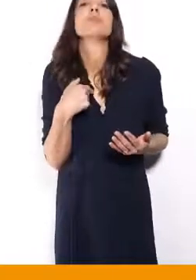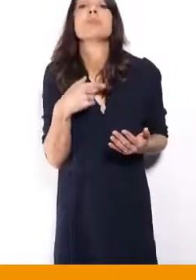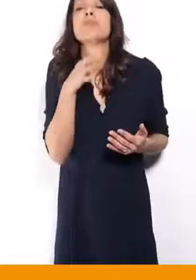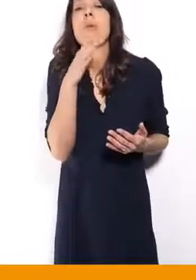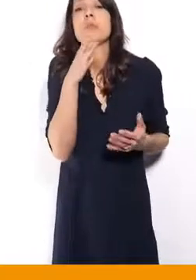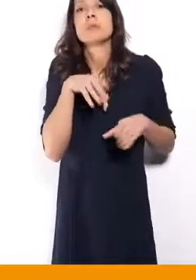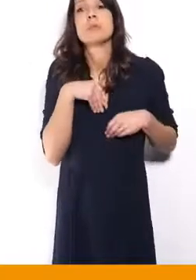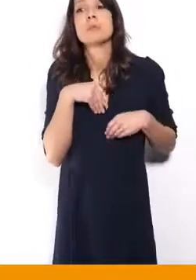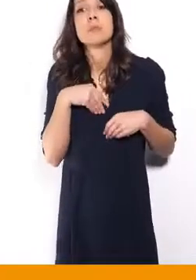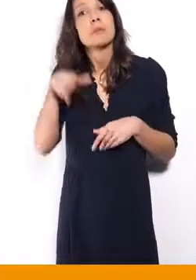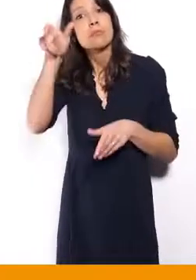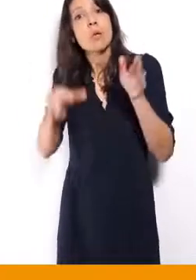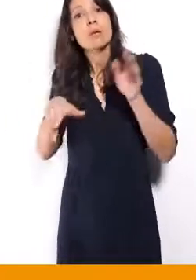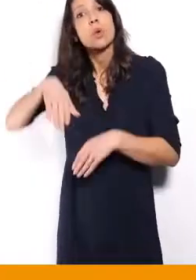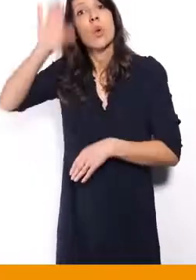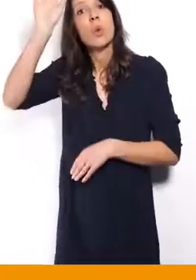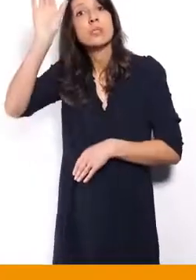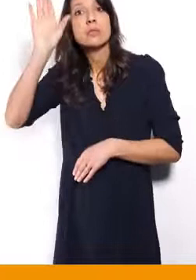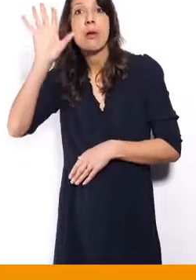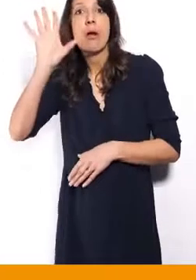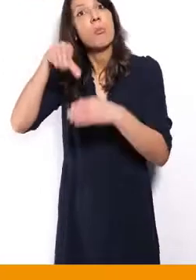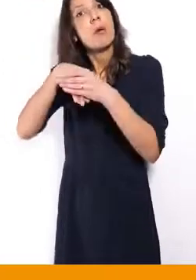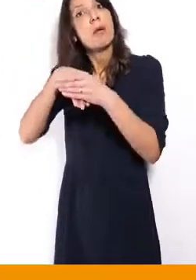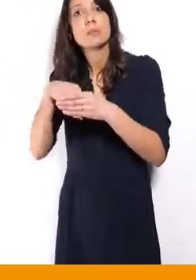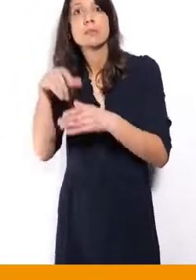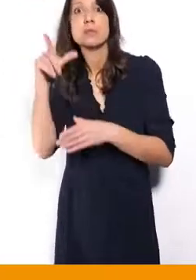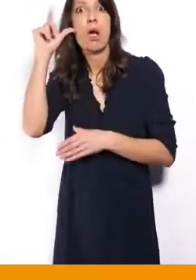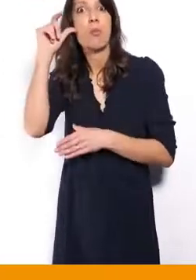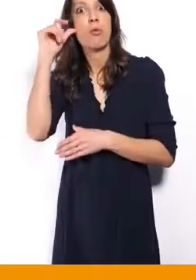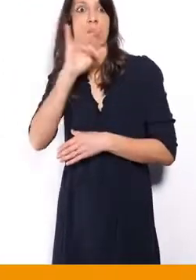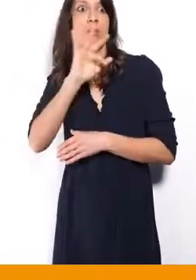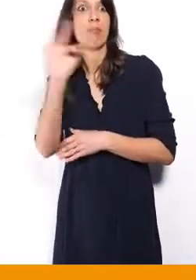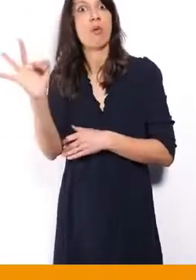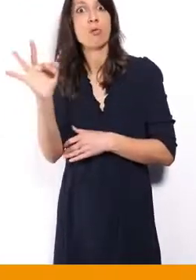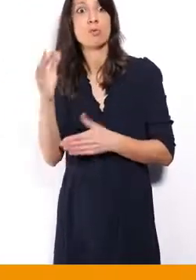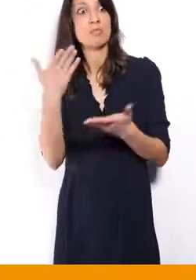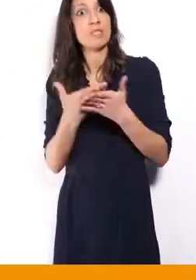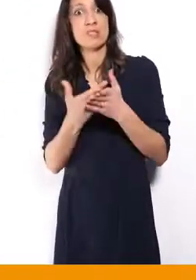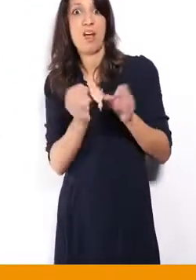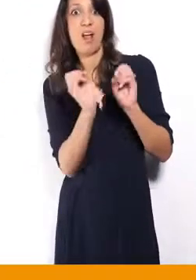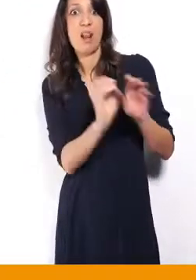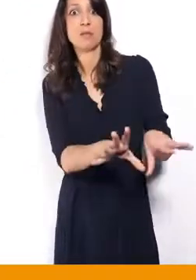républicain. On ne peut pas porter cette exclusion par la différence.